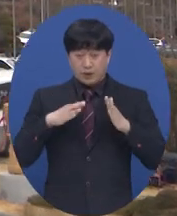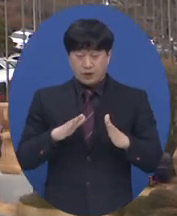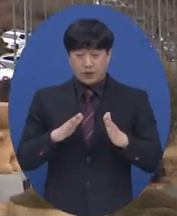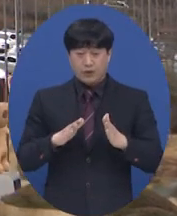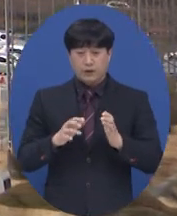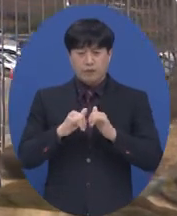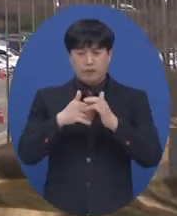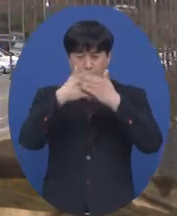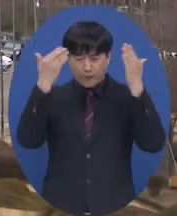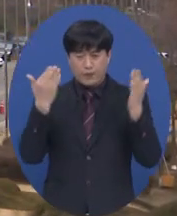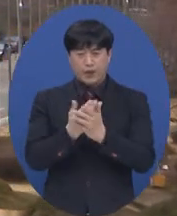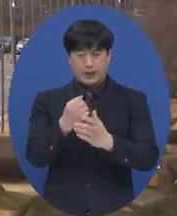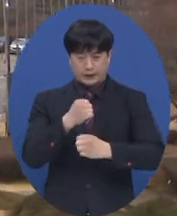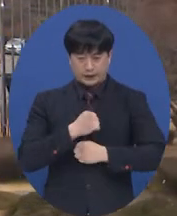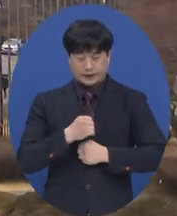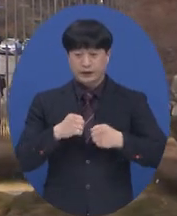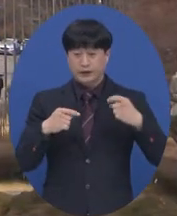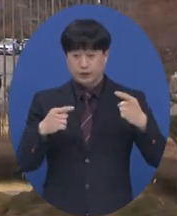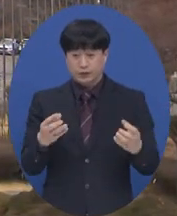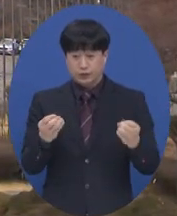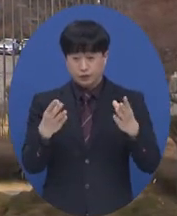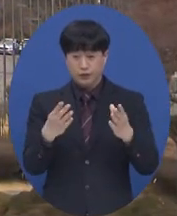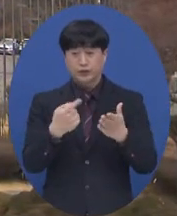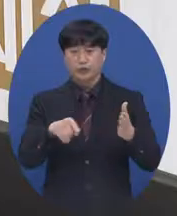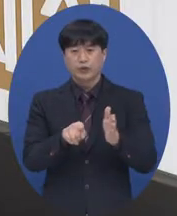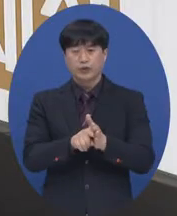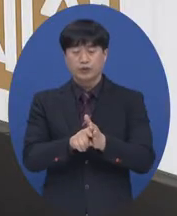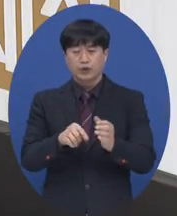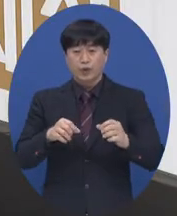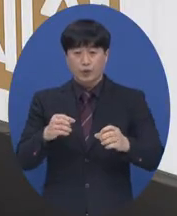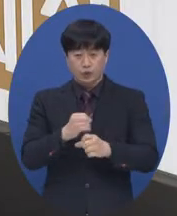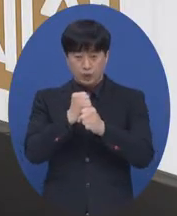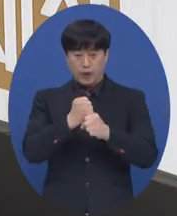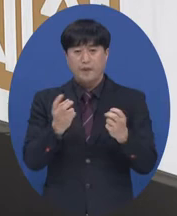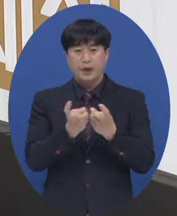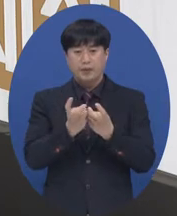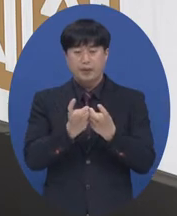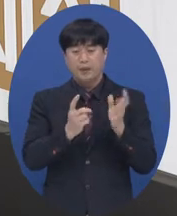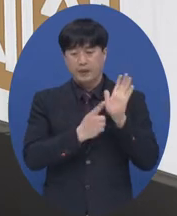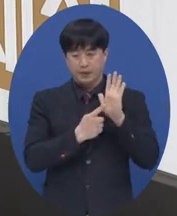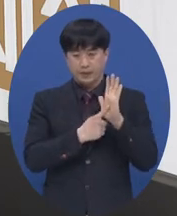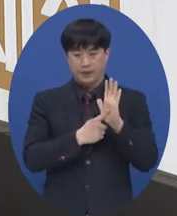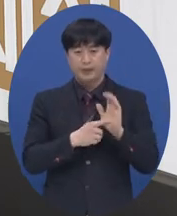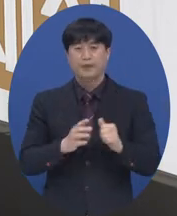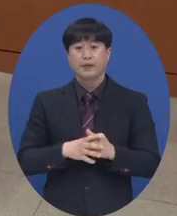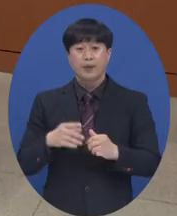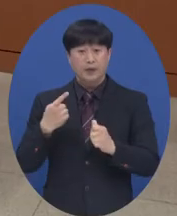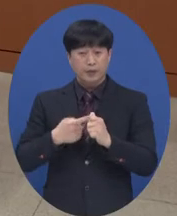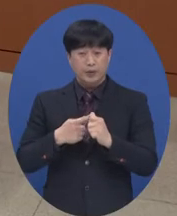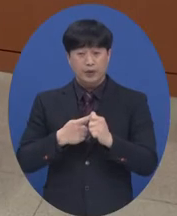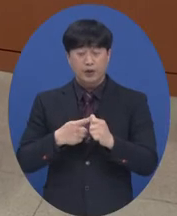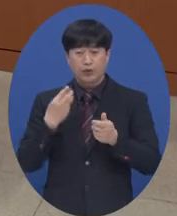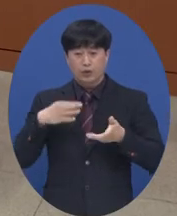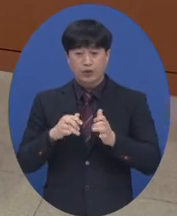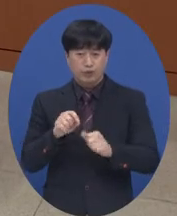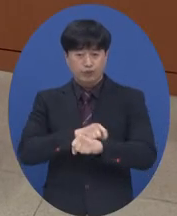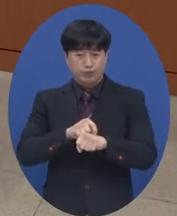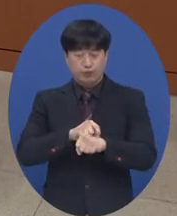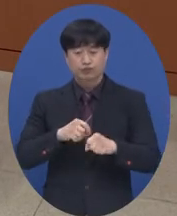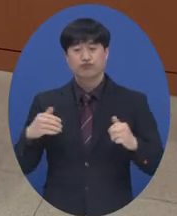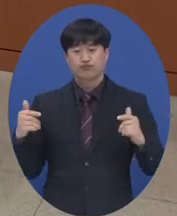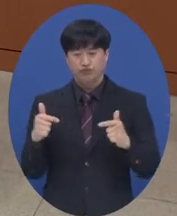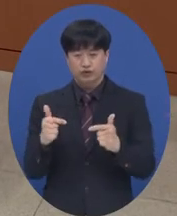경기도는 도민 모두가 안전한 명절을 위해 설 연휴 종합대책 을 발표했습니다 먼저 도민의 불편을 최소화하기 위해